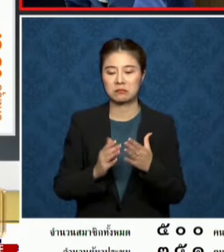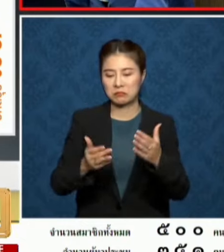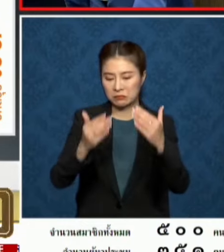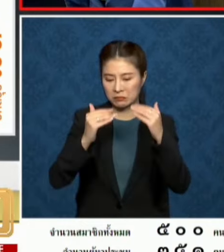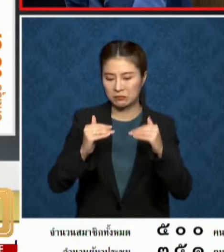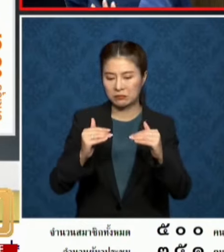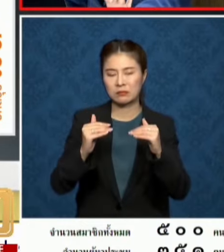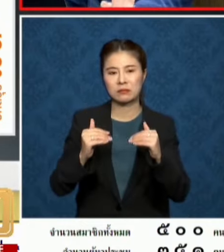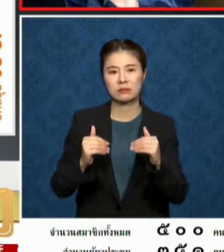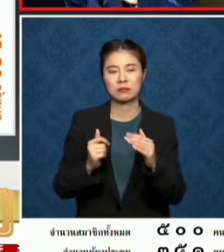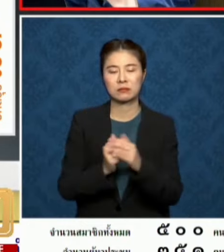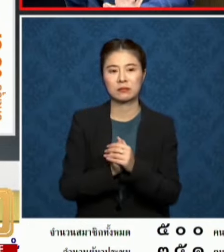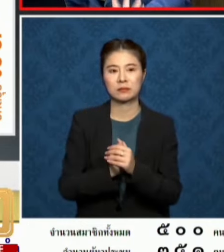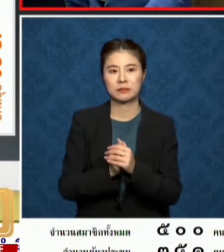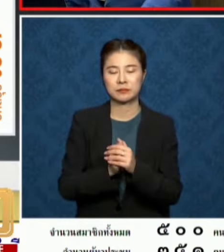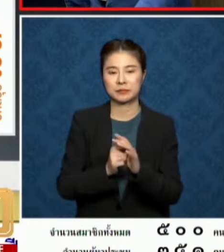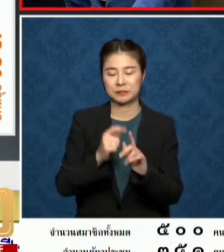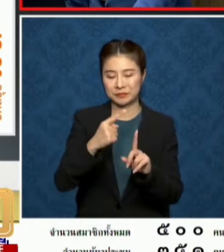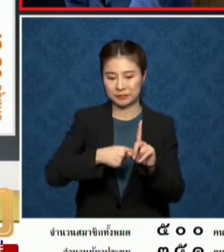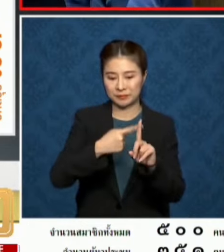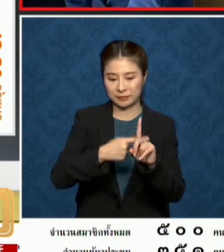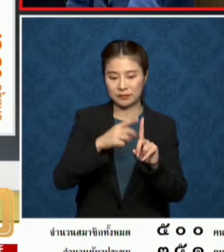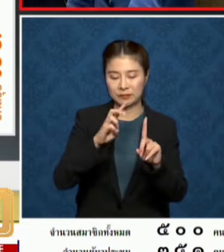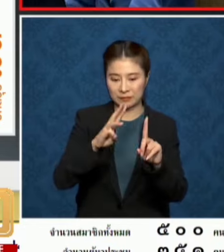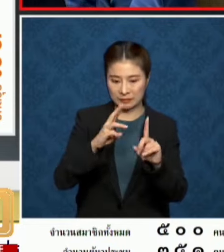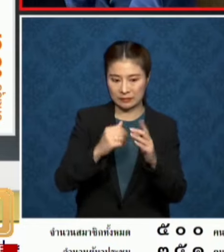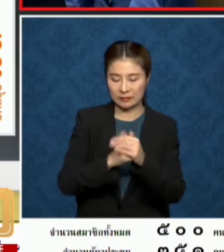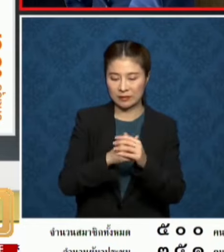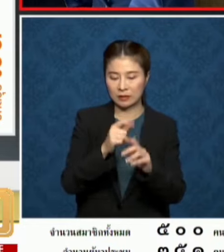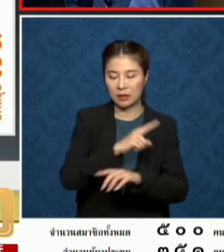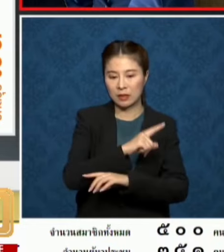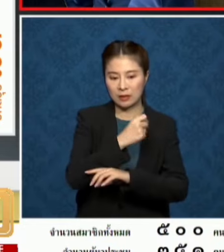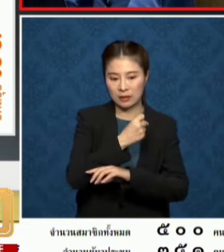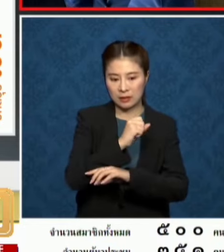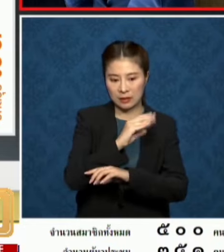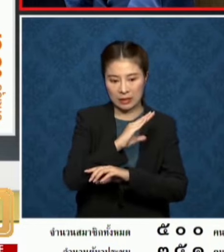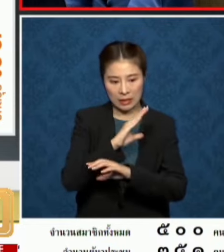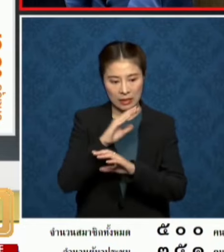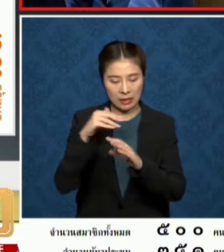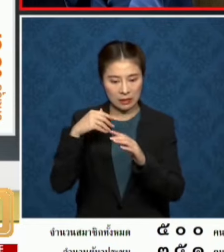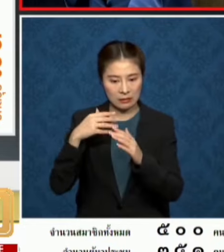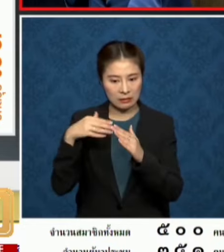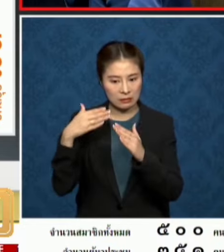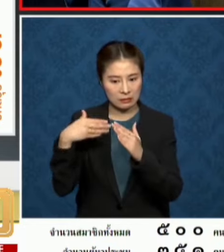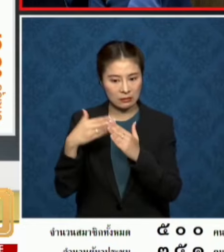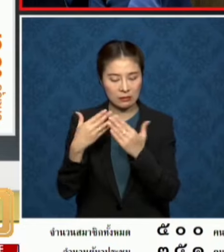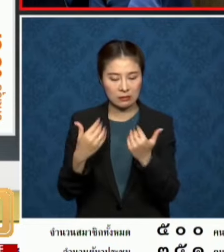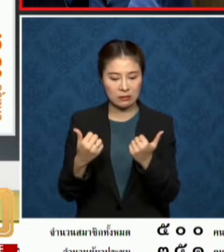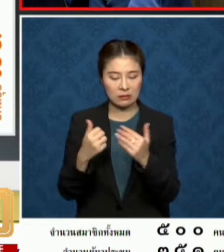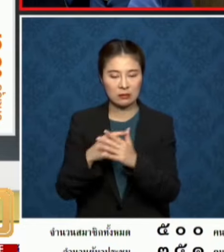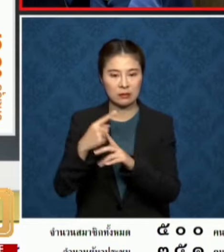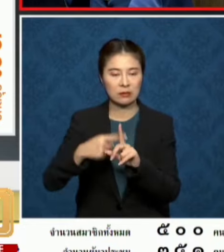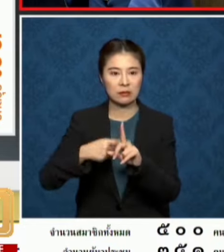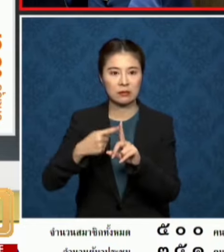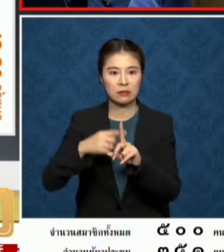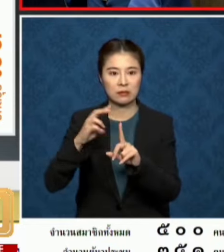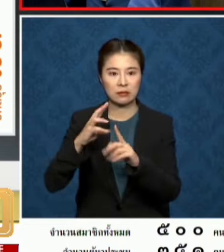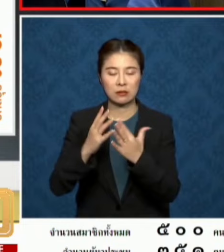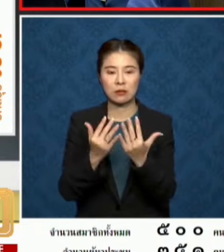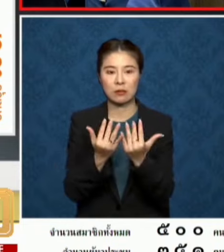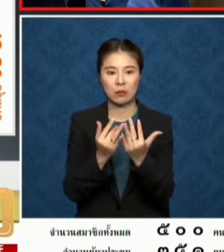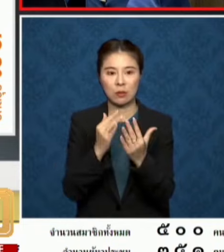าณ6เดือนนะคะซึ่งอีกแค่เดือนเดียวเนี่ยงบประมาณรายจ่ายประจำปีก็จะออก